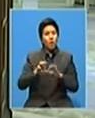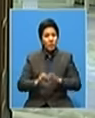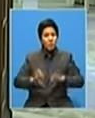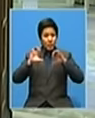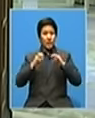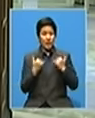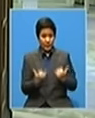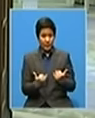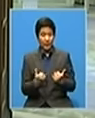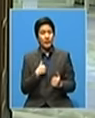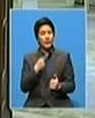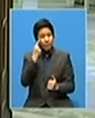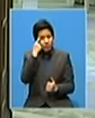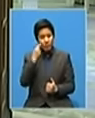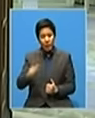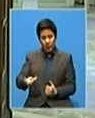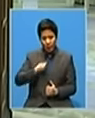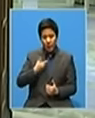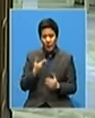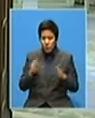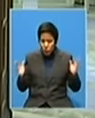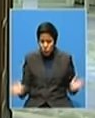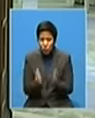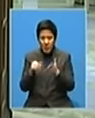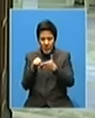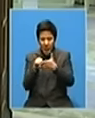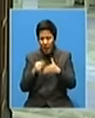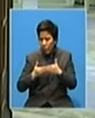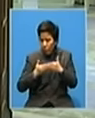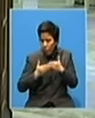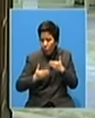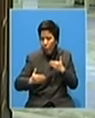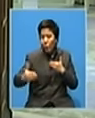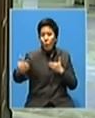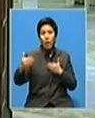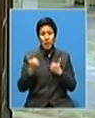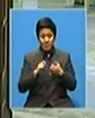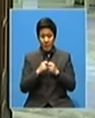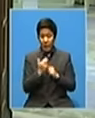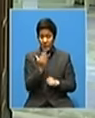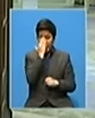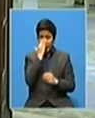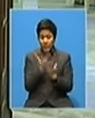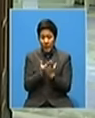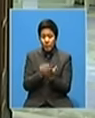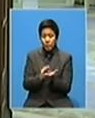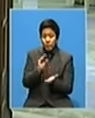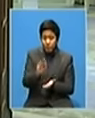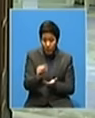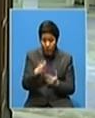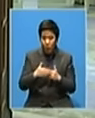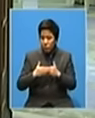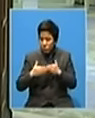ฐบาลปัจจุบันนั้นให้มีการหนุนการแก้ปัญหาระยะยาวด้วยนอกจากการแก้ปัญหาระยะสั้นเหมือนเช่นที่ผ่านมานะ